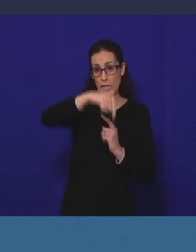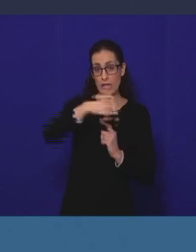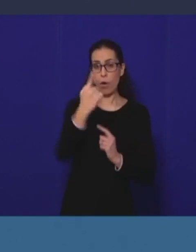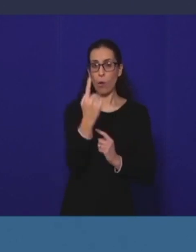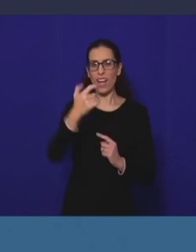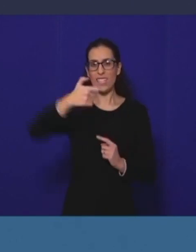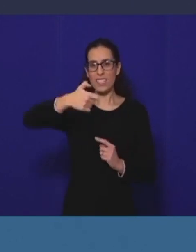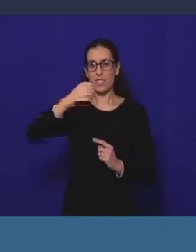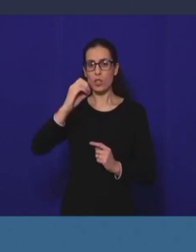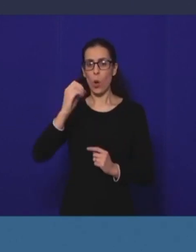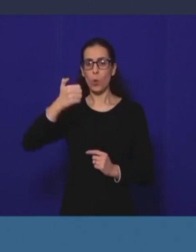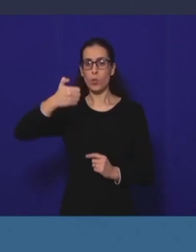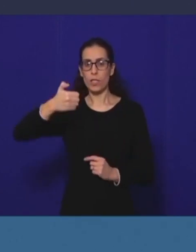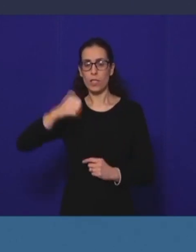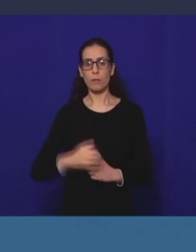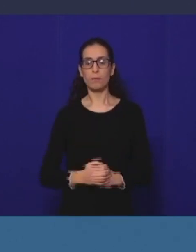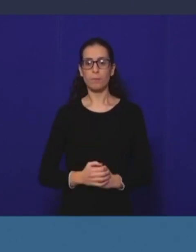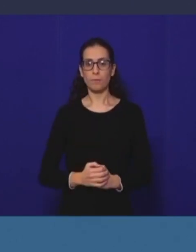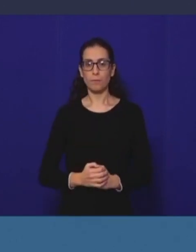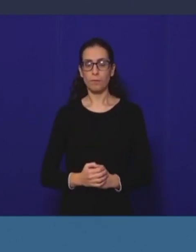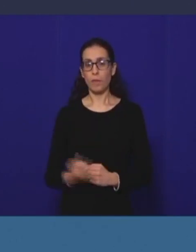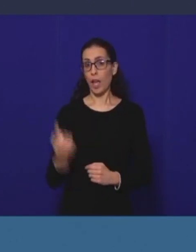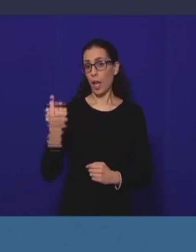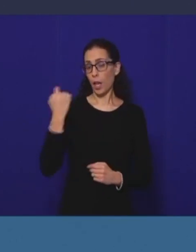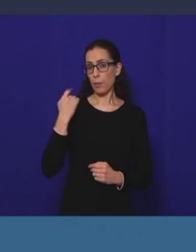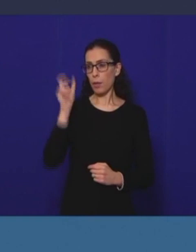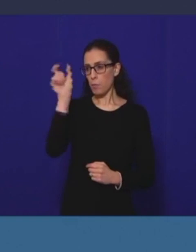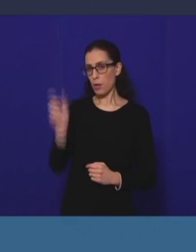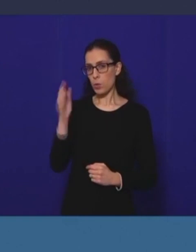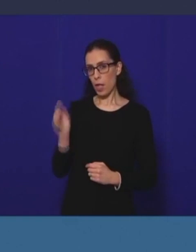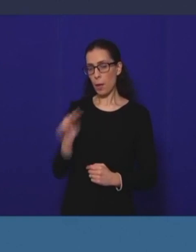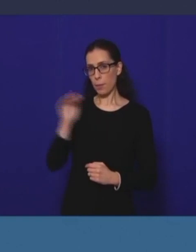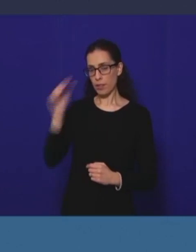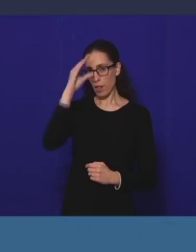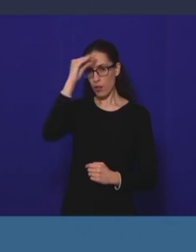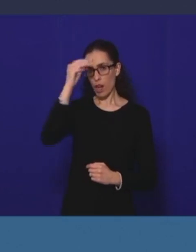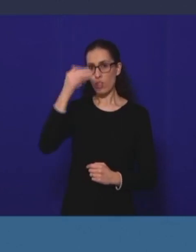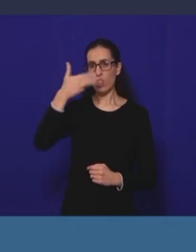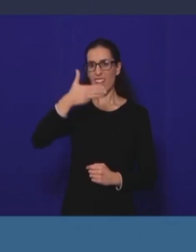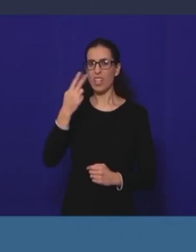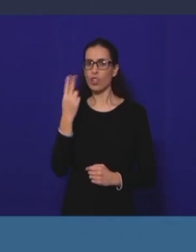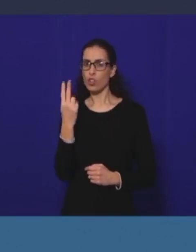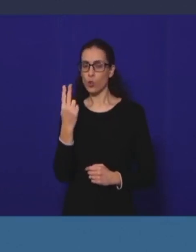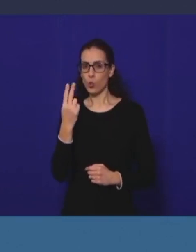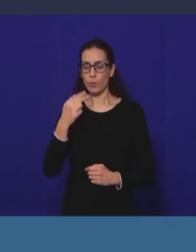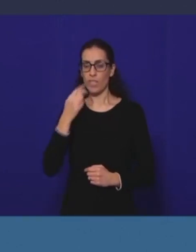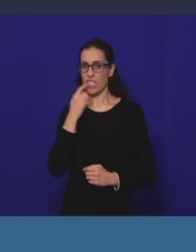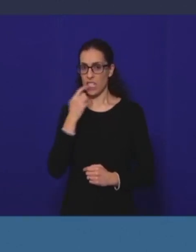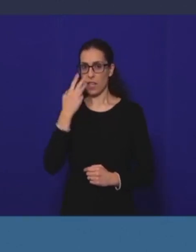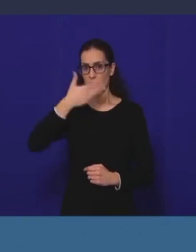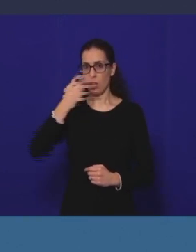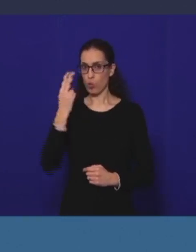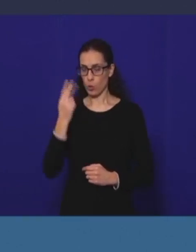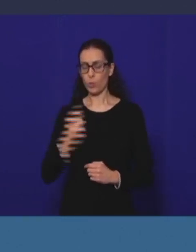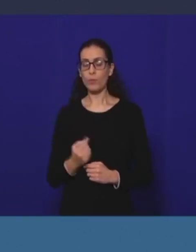li min daun 186 persuna għettina taw il-kura fil-sbtarijiet u residenzi Fostum t-mintax fil-taqsima tal